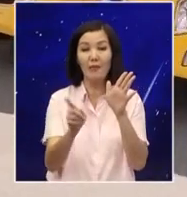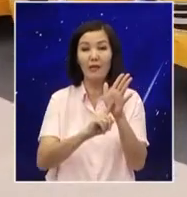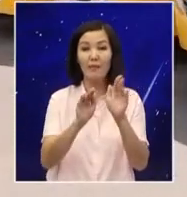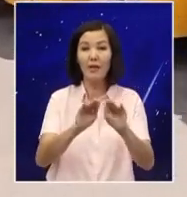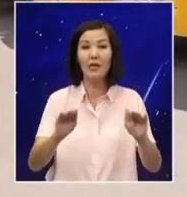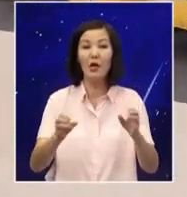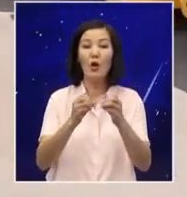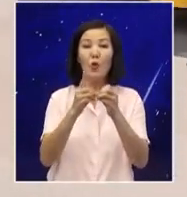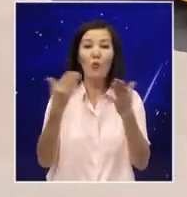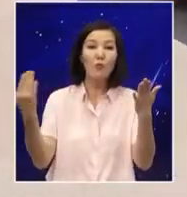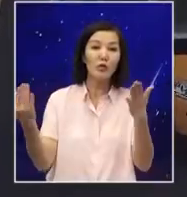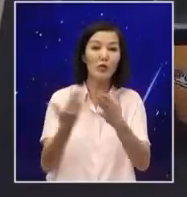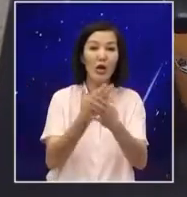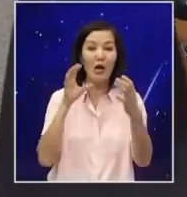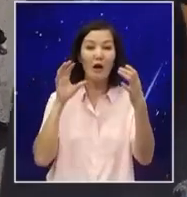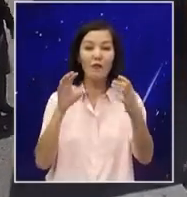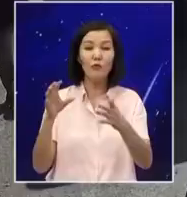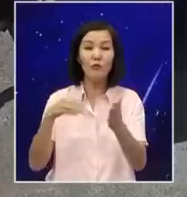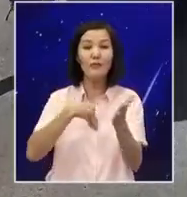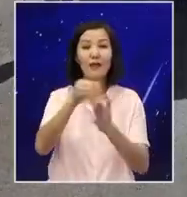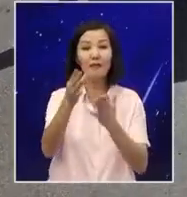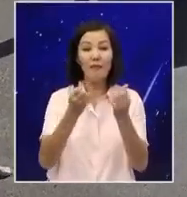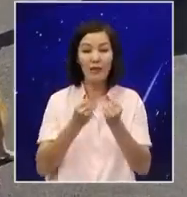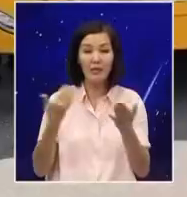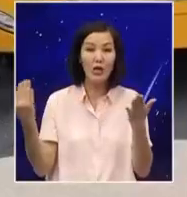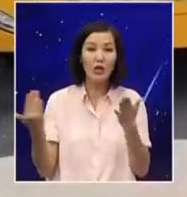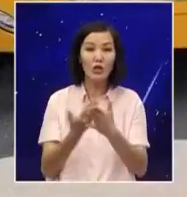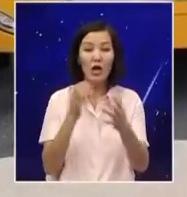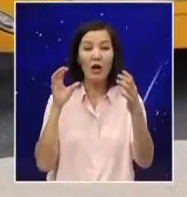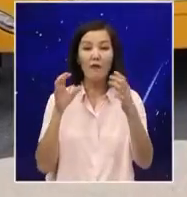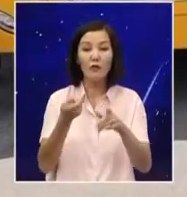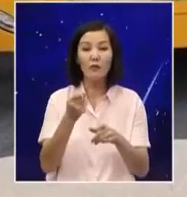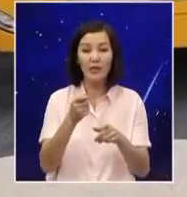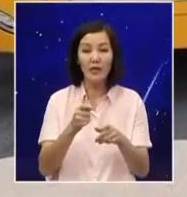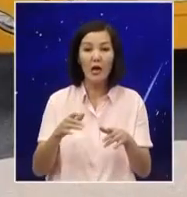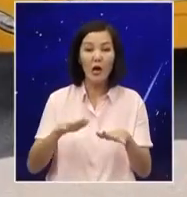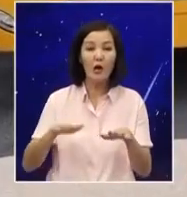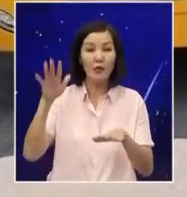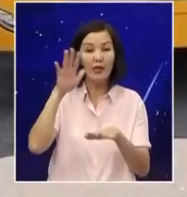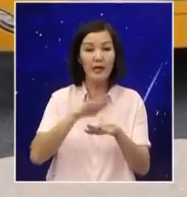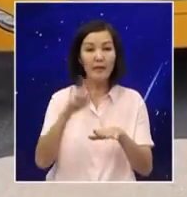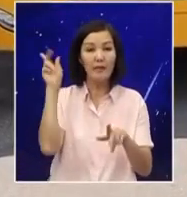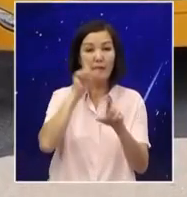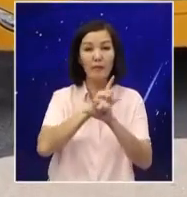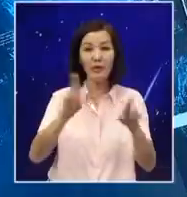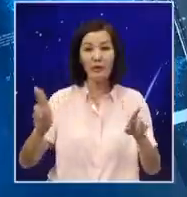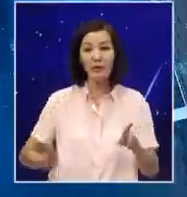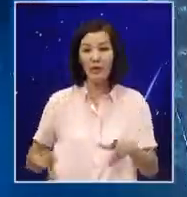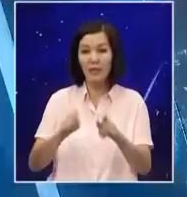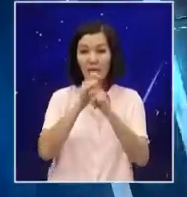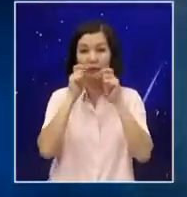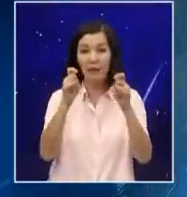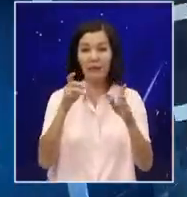үшін 11 су жаңа автобус сатып алынды. Жаңа көліктер кілтін аудан әкімі мектеп басшыларына табыстады.